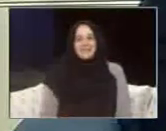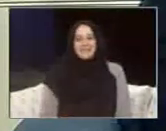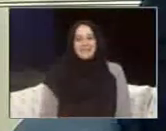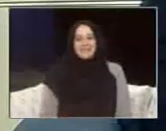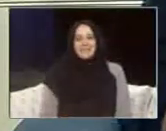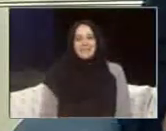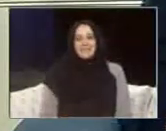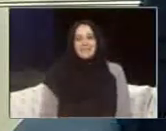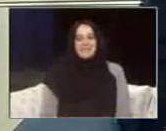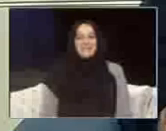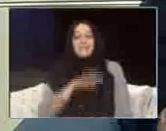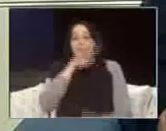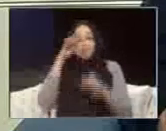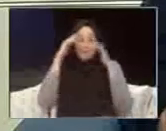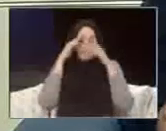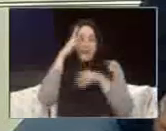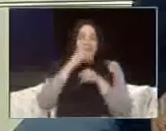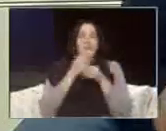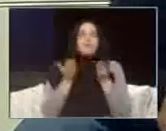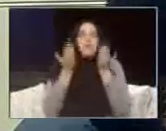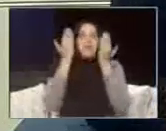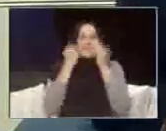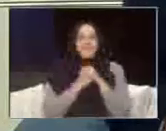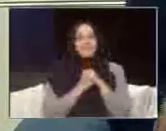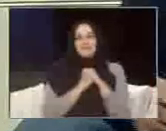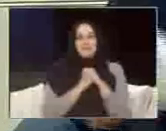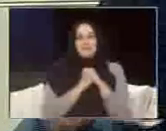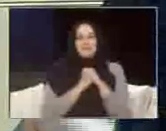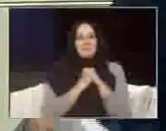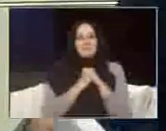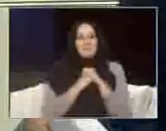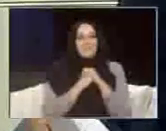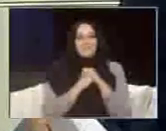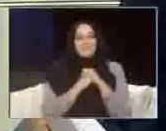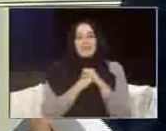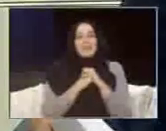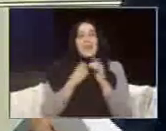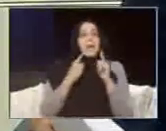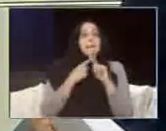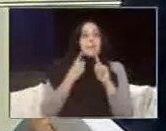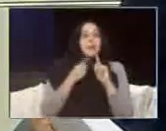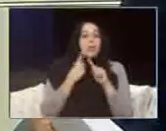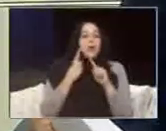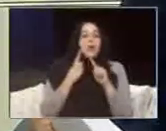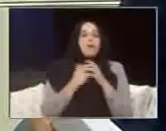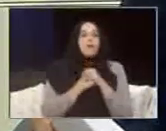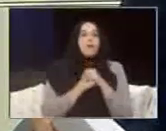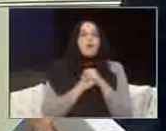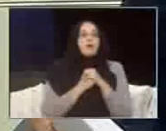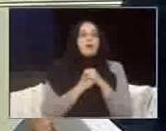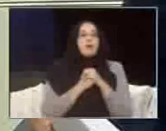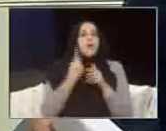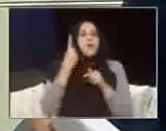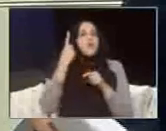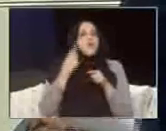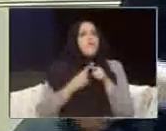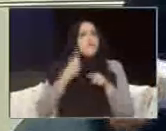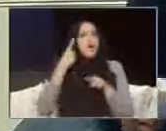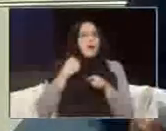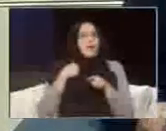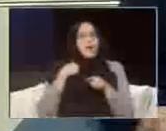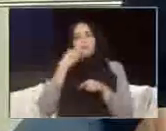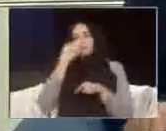وسهلا. منهم نستفيد إن شاء الله يا ربي. حياك الله تعالى. المهم الأخ محمد أنا مرة من المرات